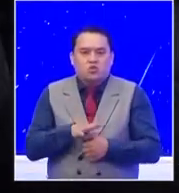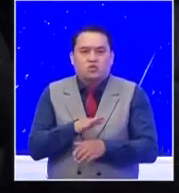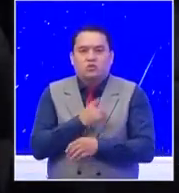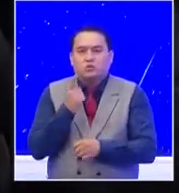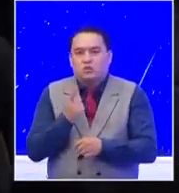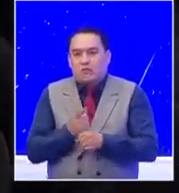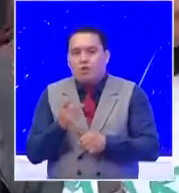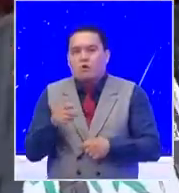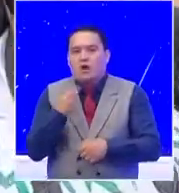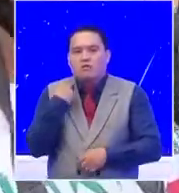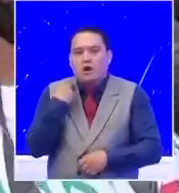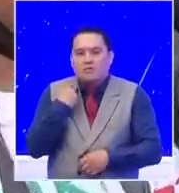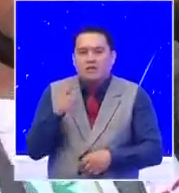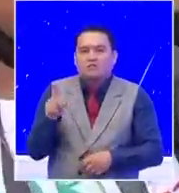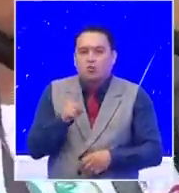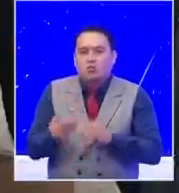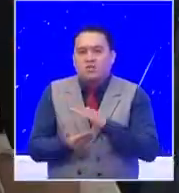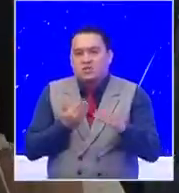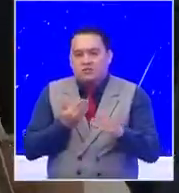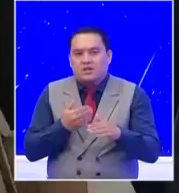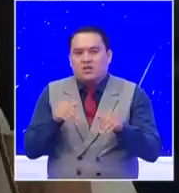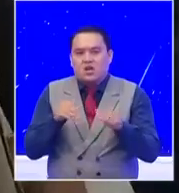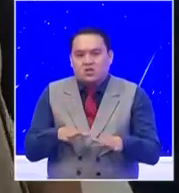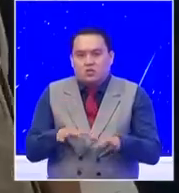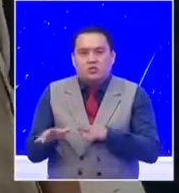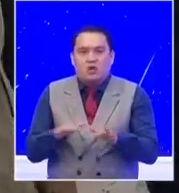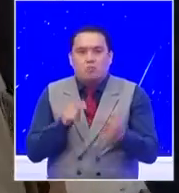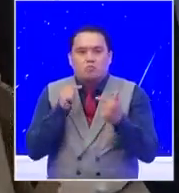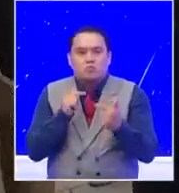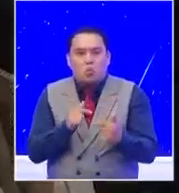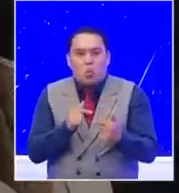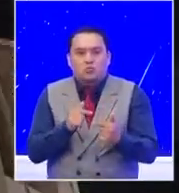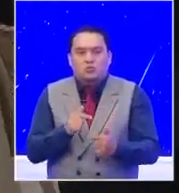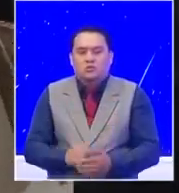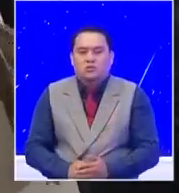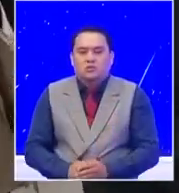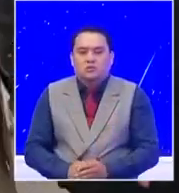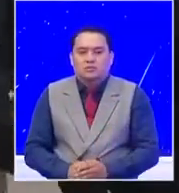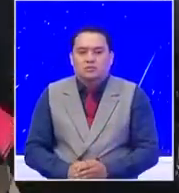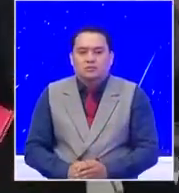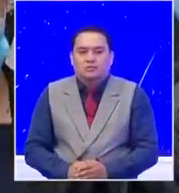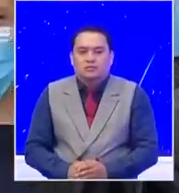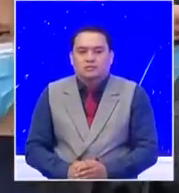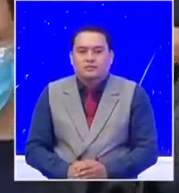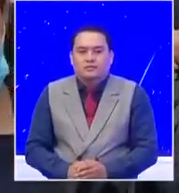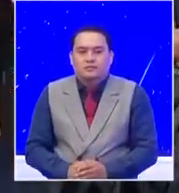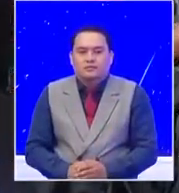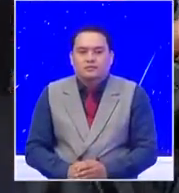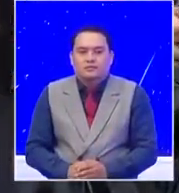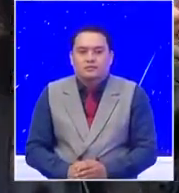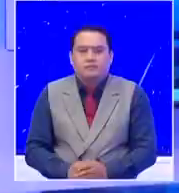Нынешнее поколение британцев призывает правительство к решительным действиям против дискриминации и расизма.